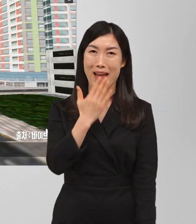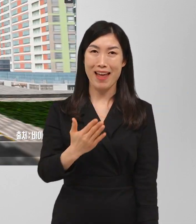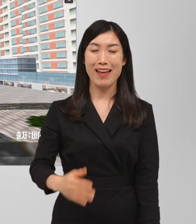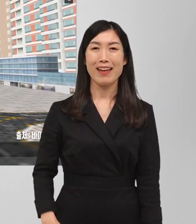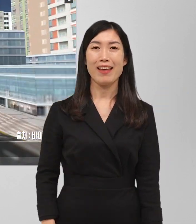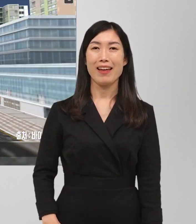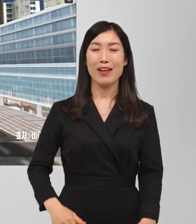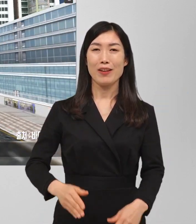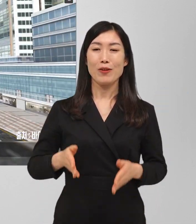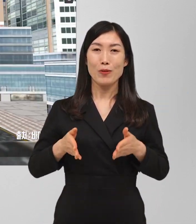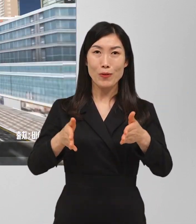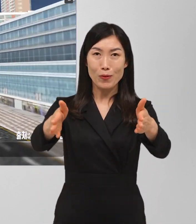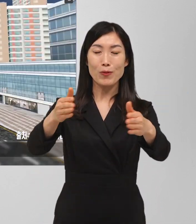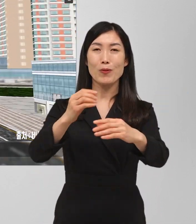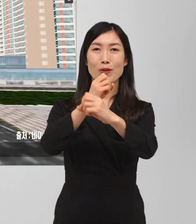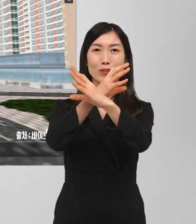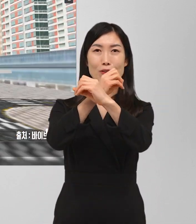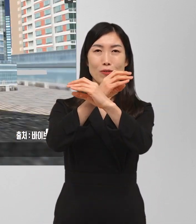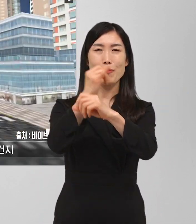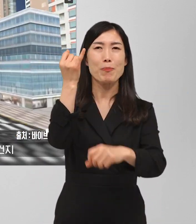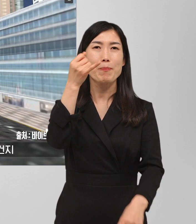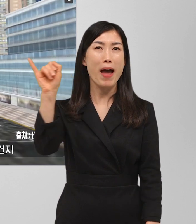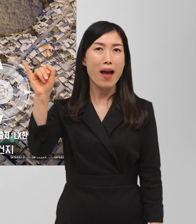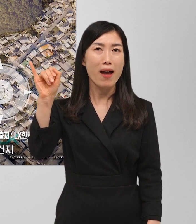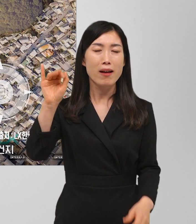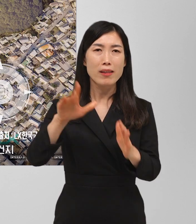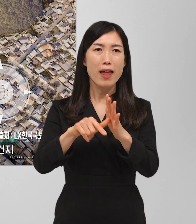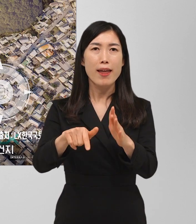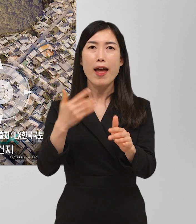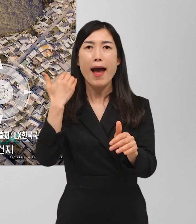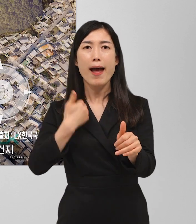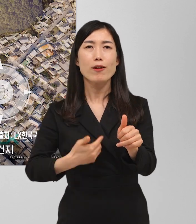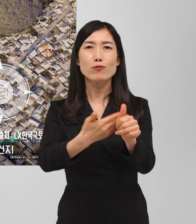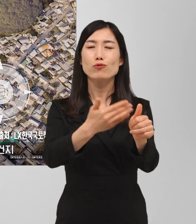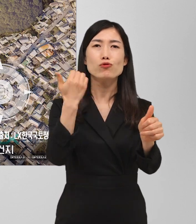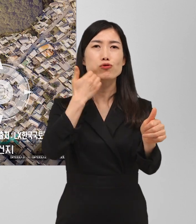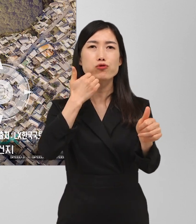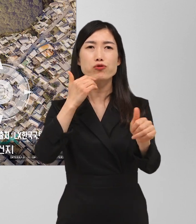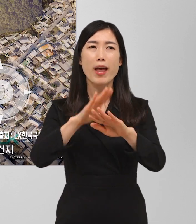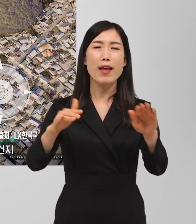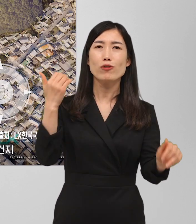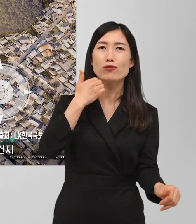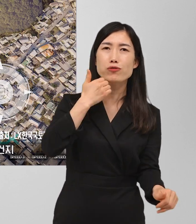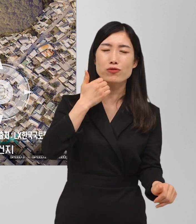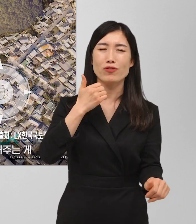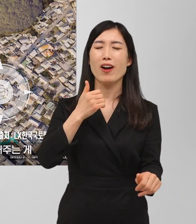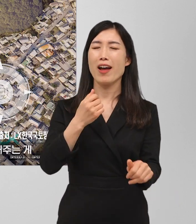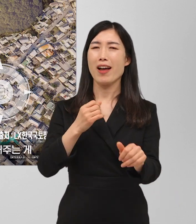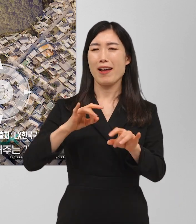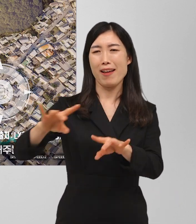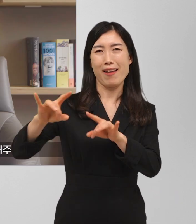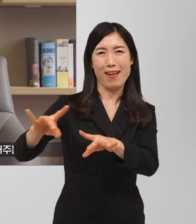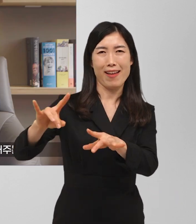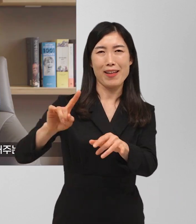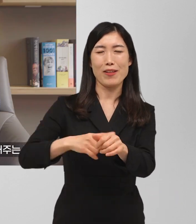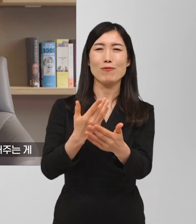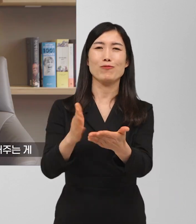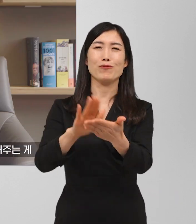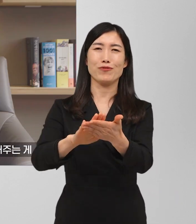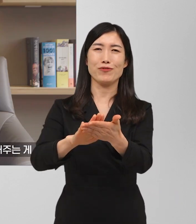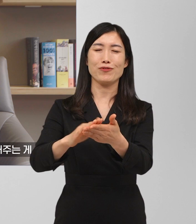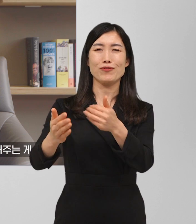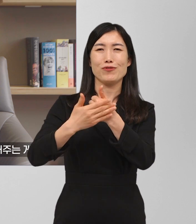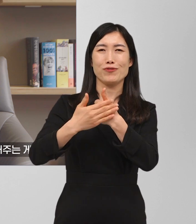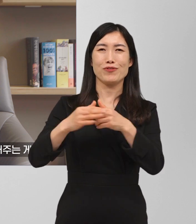교통 신호체계가 문제가 생겼는데 이걸 어떤 사람에게 어떻게 빨리 전달을 해서 복구를 할 건지, 이런 여러 가지